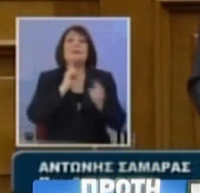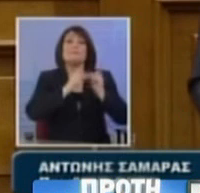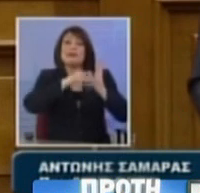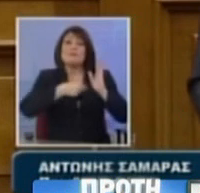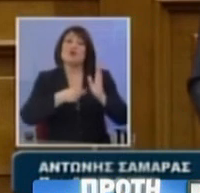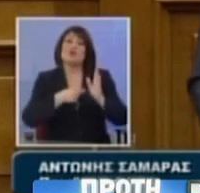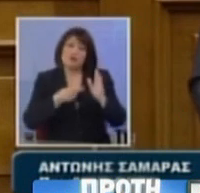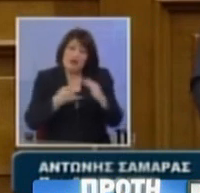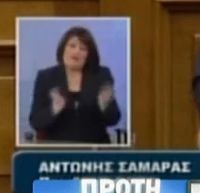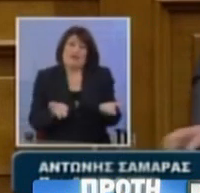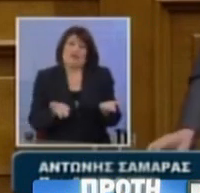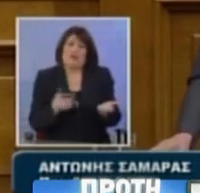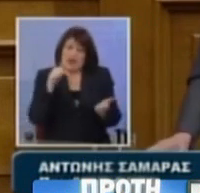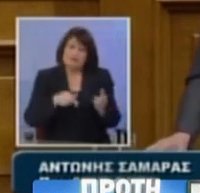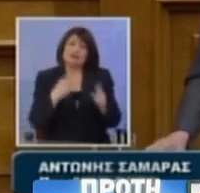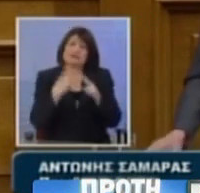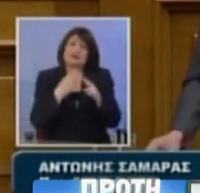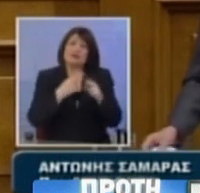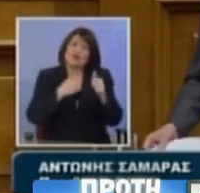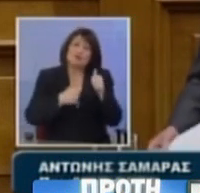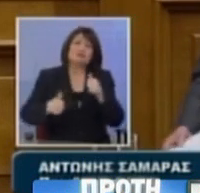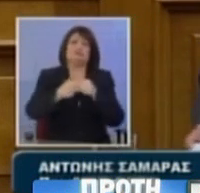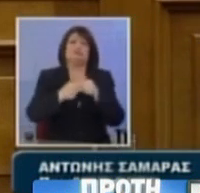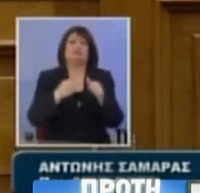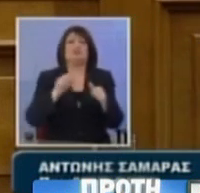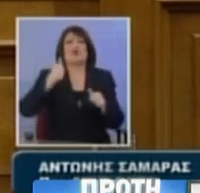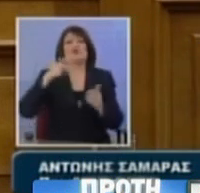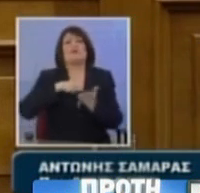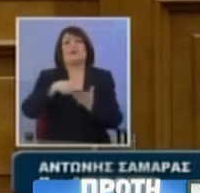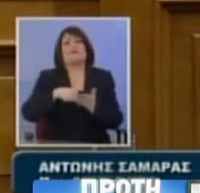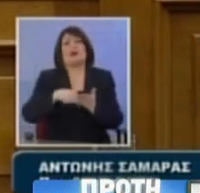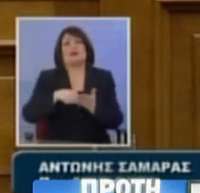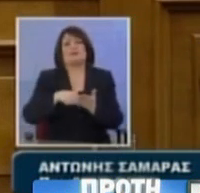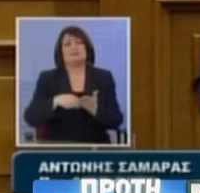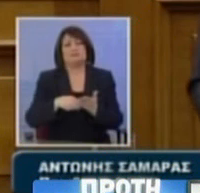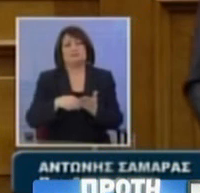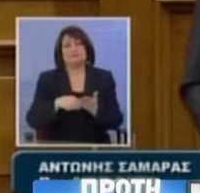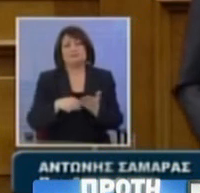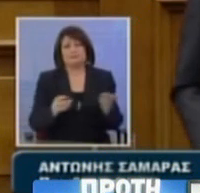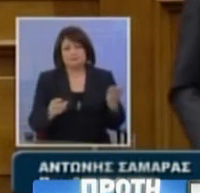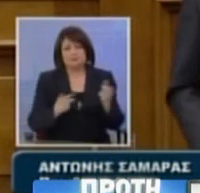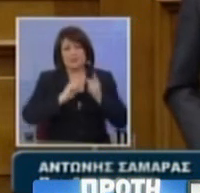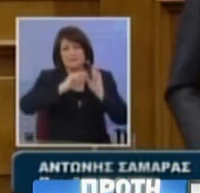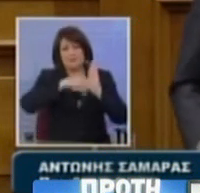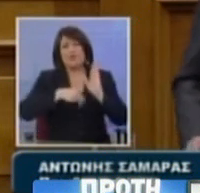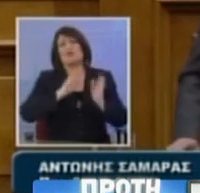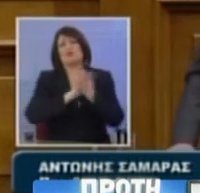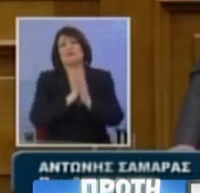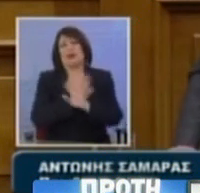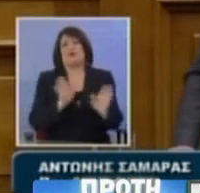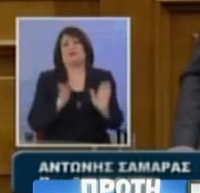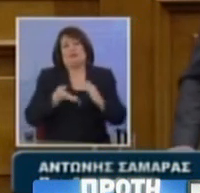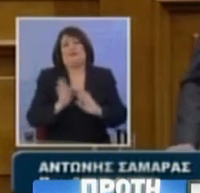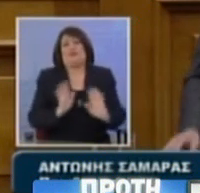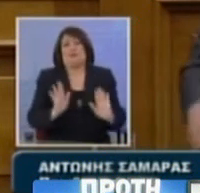πετύχουν αυτές οι επαναστάσεις. Αντίθετα όμως, με άλλες ψευδεπίγραφες σε επαναστάσεις, οι δικές μας πιάνουν τόπο και βάζουν τη